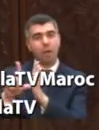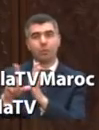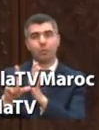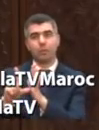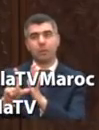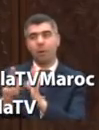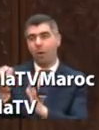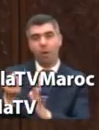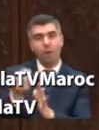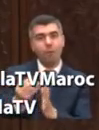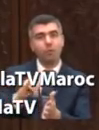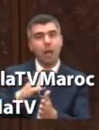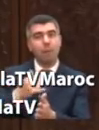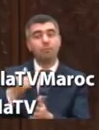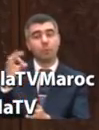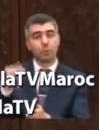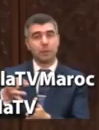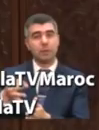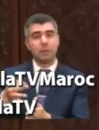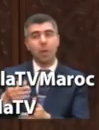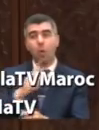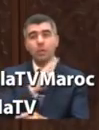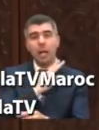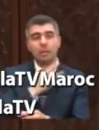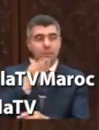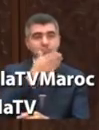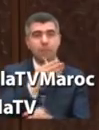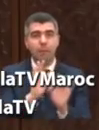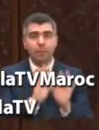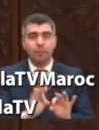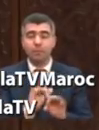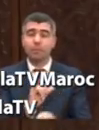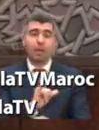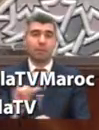كنعملوا جاهدا باش هذا التلميذ نوفروا له هذا الزمن المدرسي ديالو.